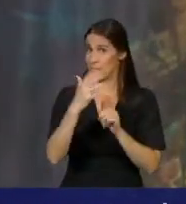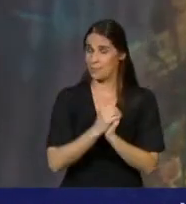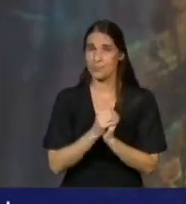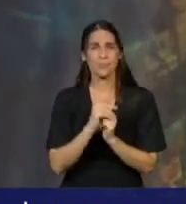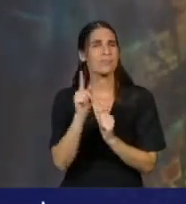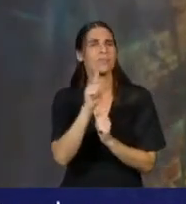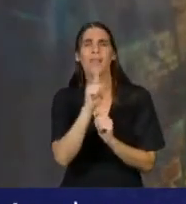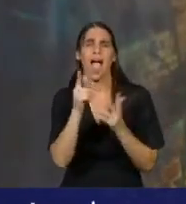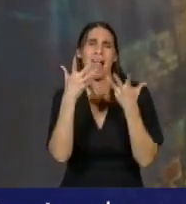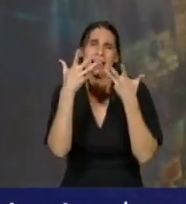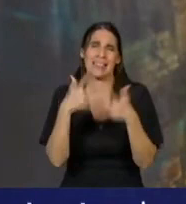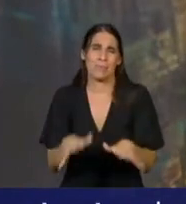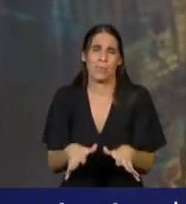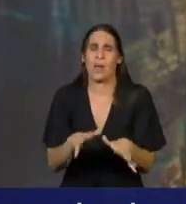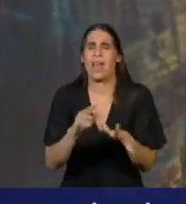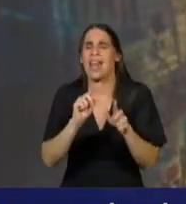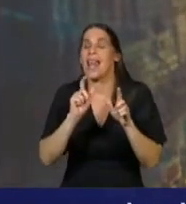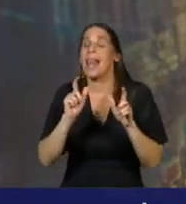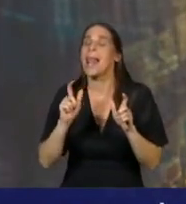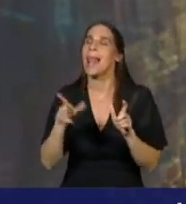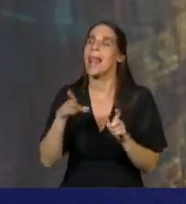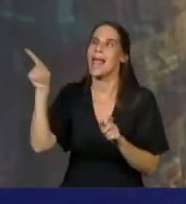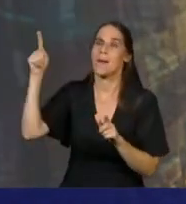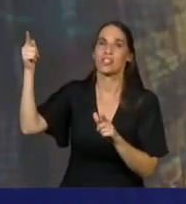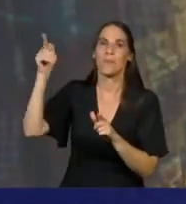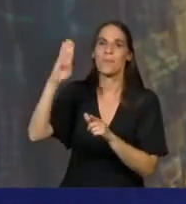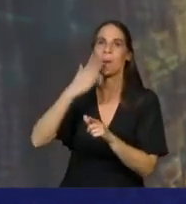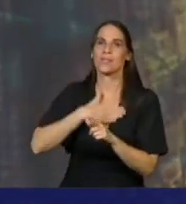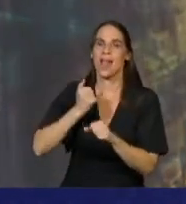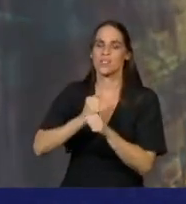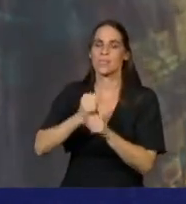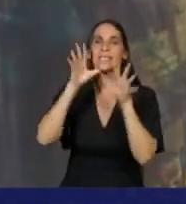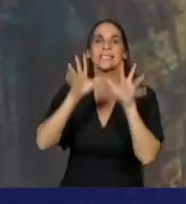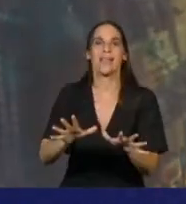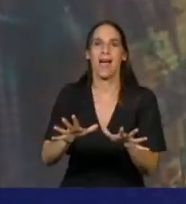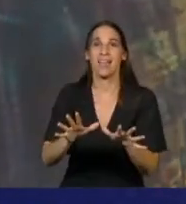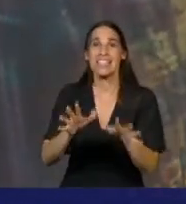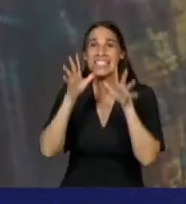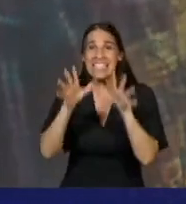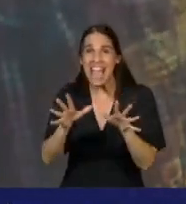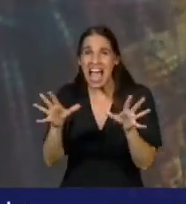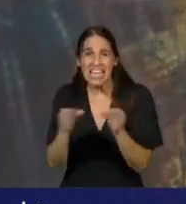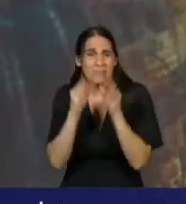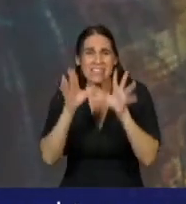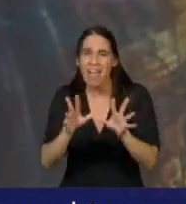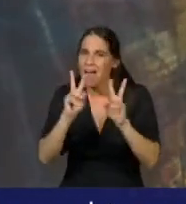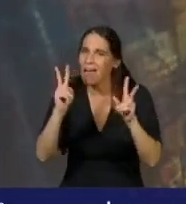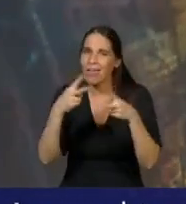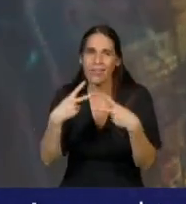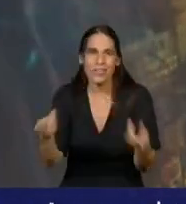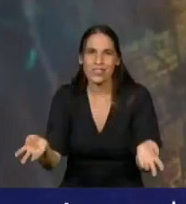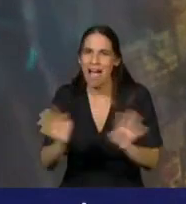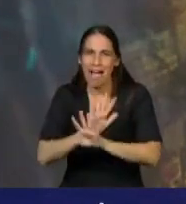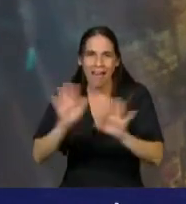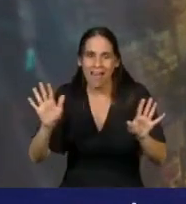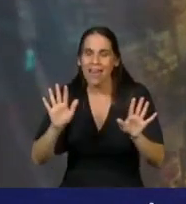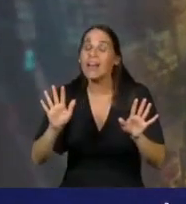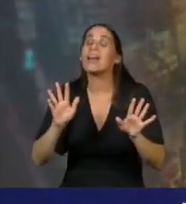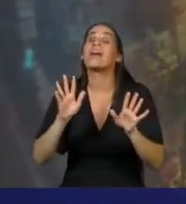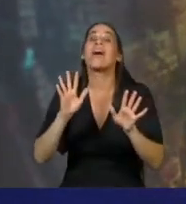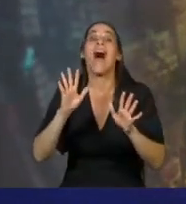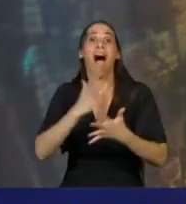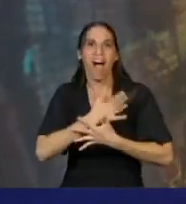תיפלו למלכודת השנאה של נתניהו. לא מנצחים שנאה בשנאה. שנאה מנצחים רק באהבה. ככה